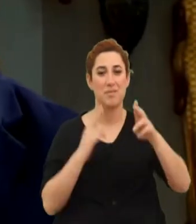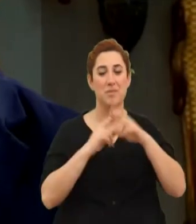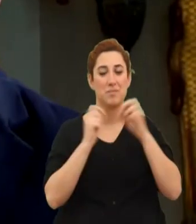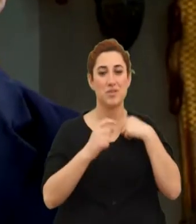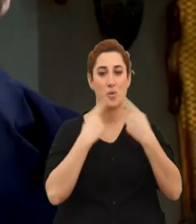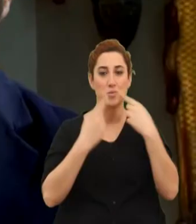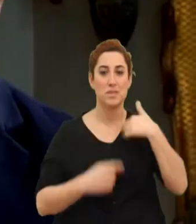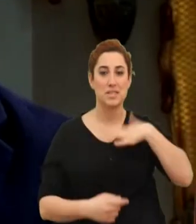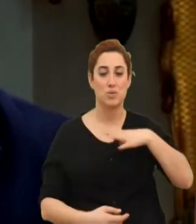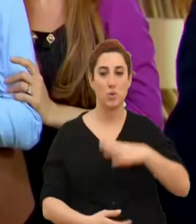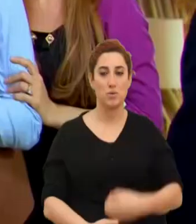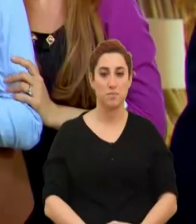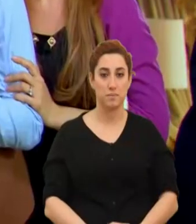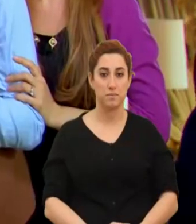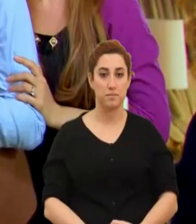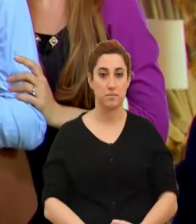önce Biricik'le konuşmak istiyorum.